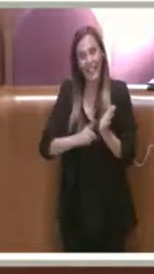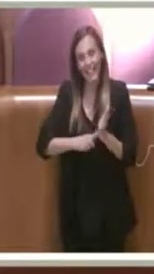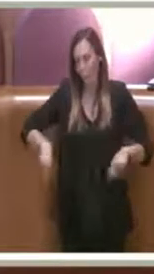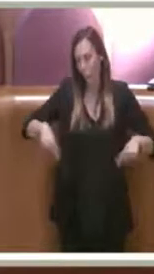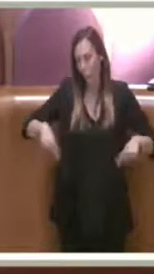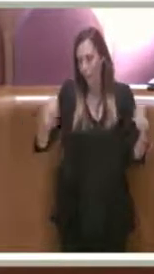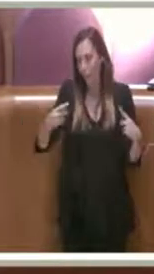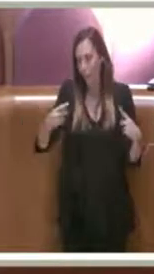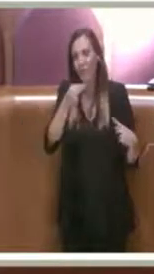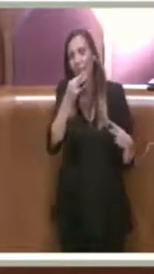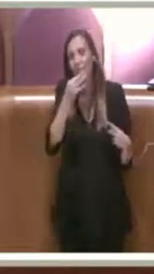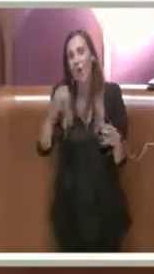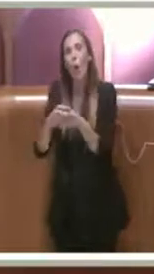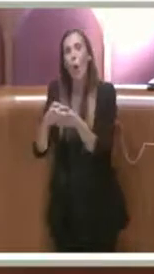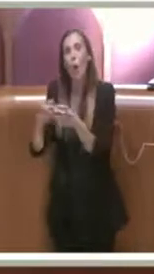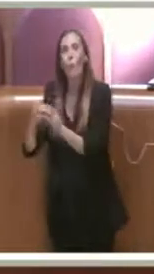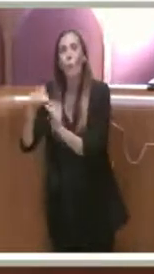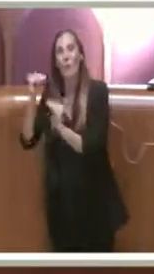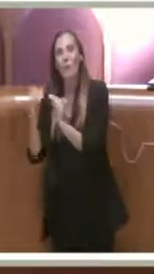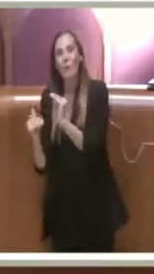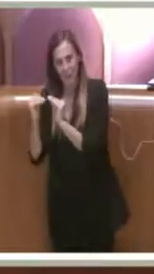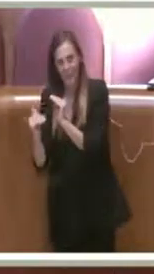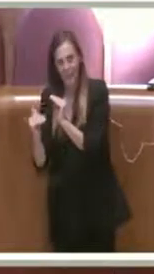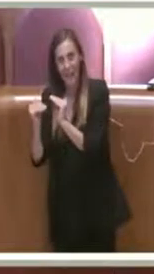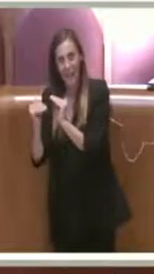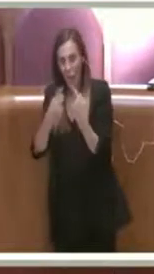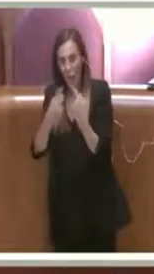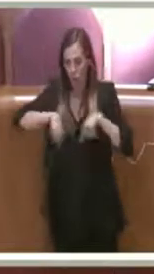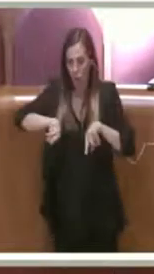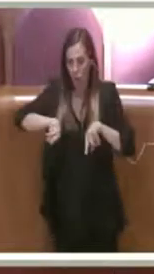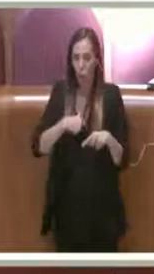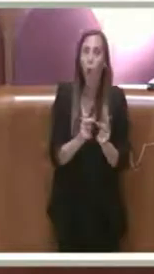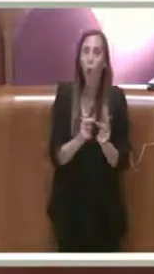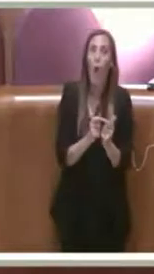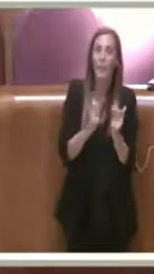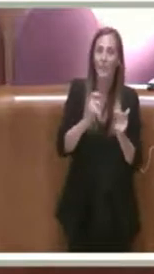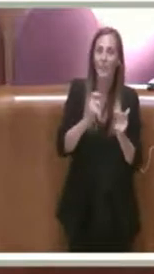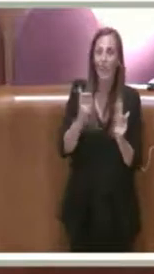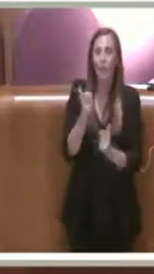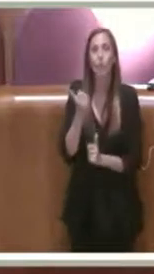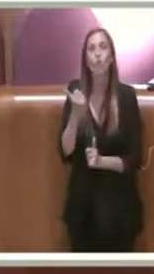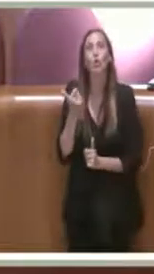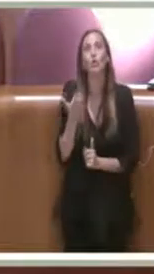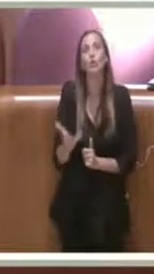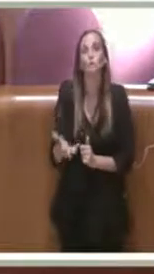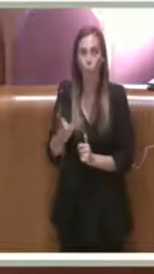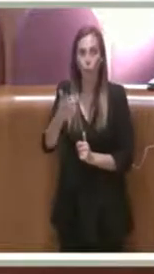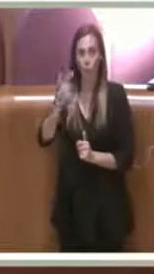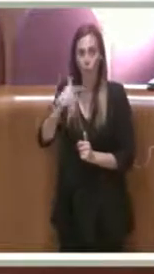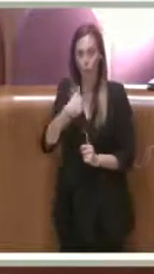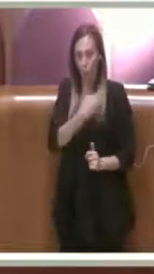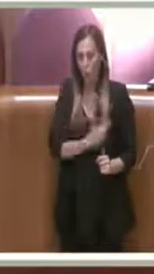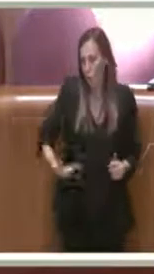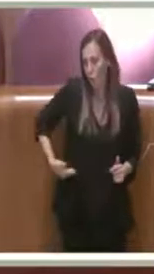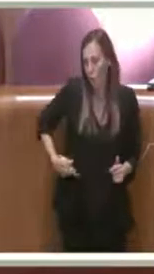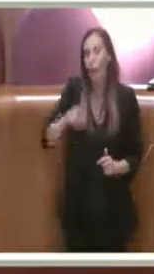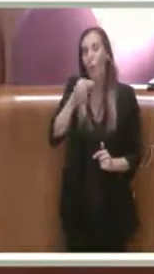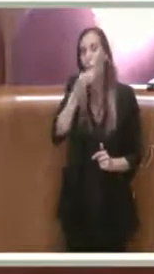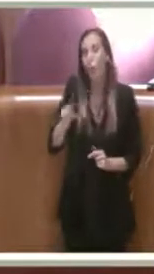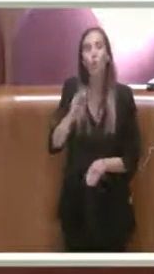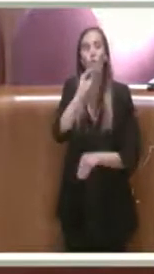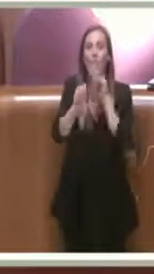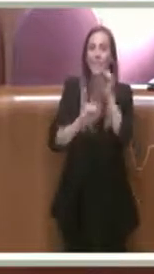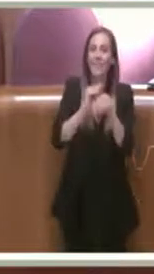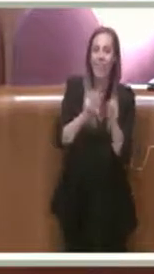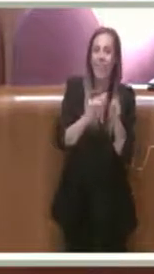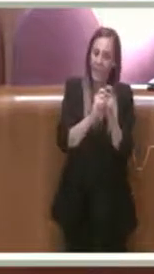di minoranza, esatto, abbiamo aumentato il numero dei consiglieri che possono chiedere variazioni all'ordine dei lavori e possono